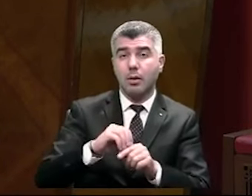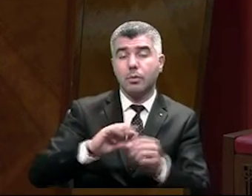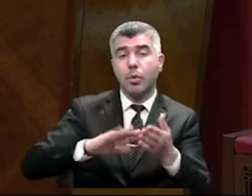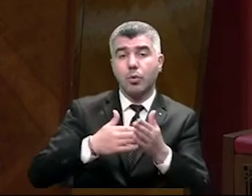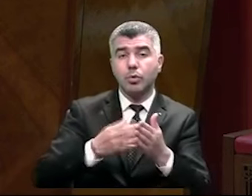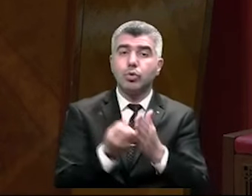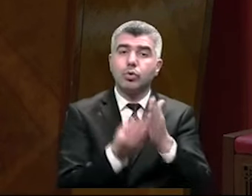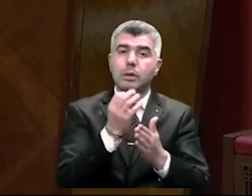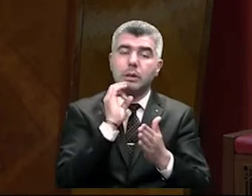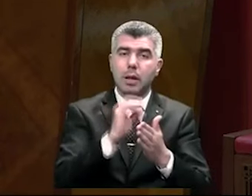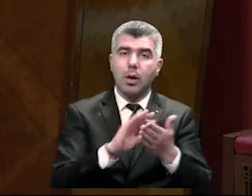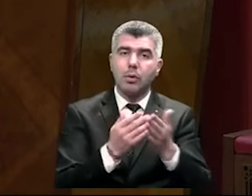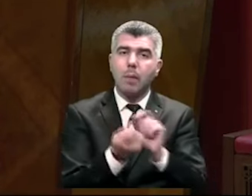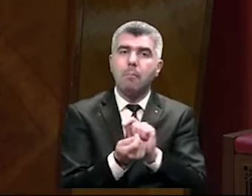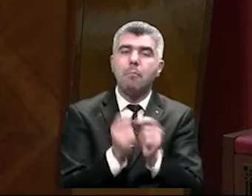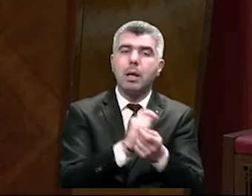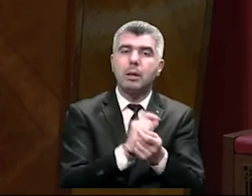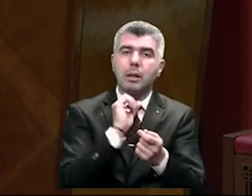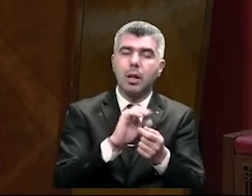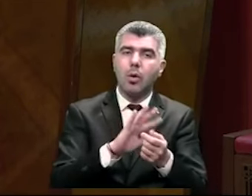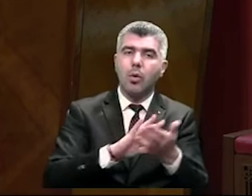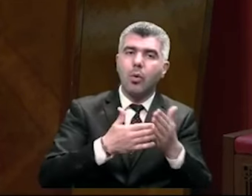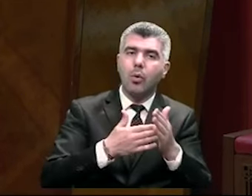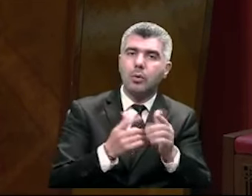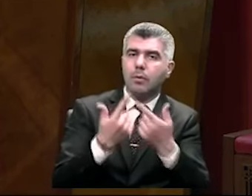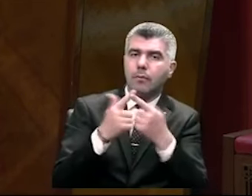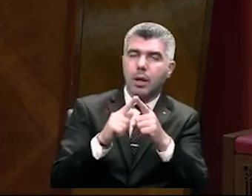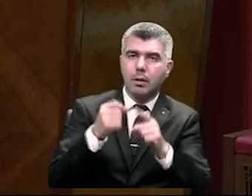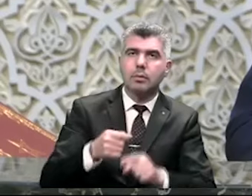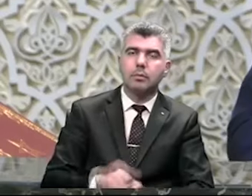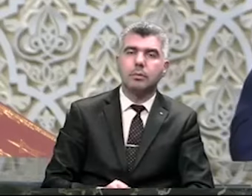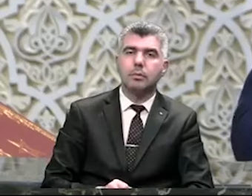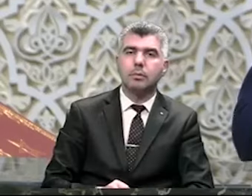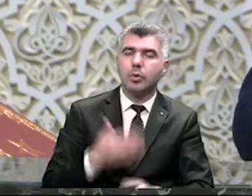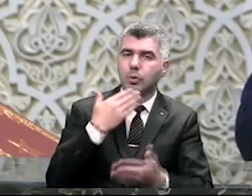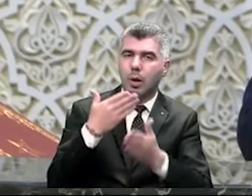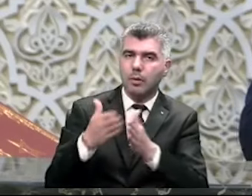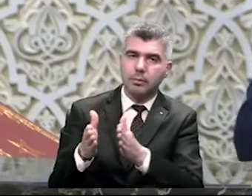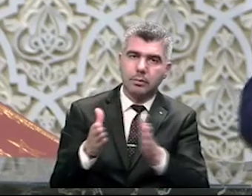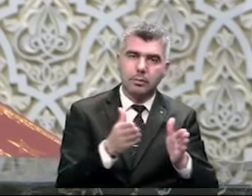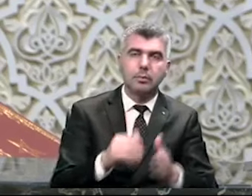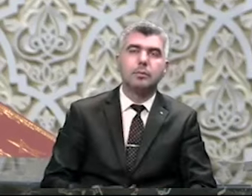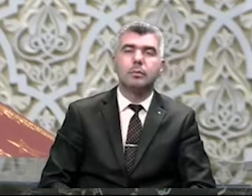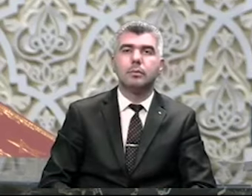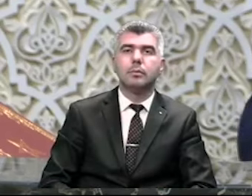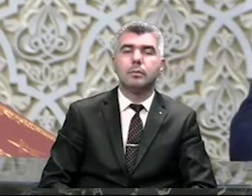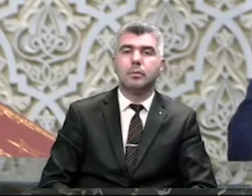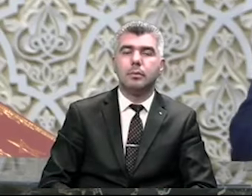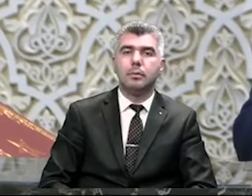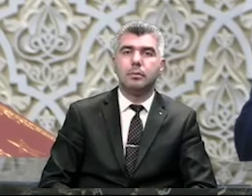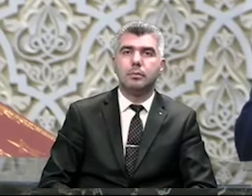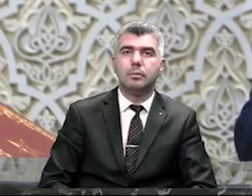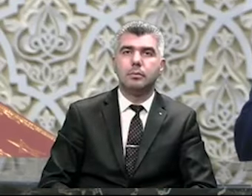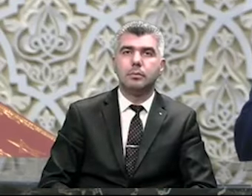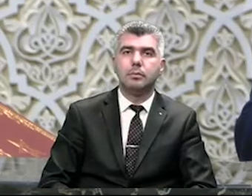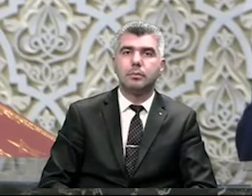واليه العمل وتسريع التحول الرخمي لجميع المصالح دياله شكرا شك السيد الوزير